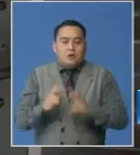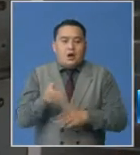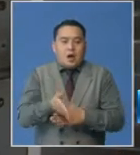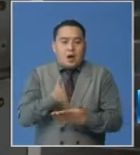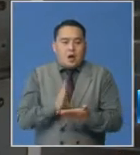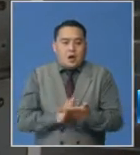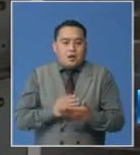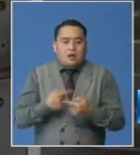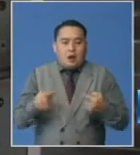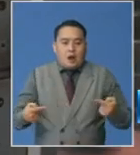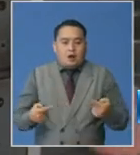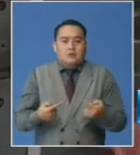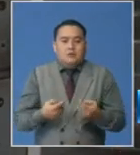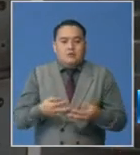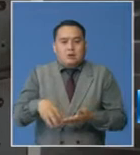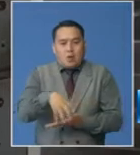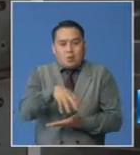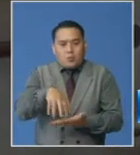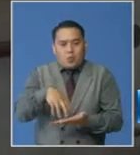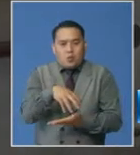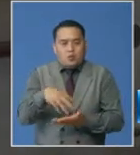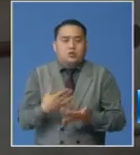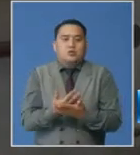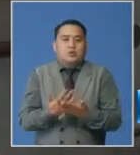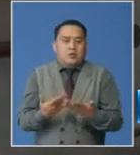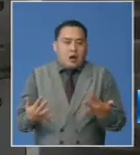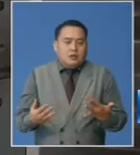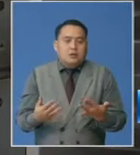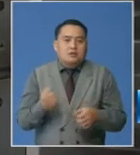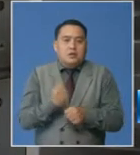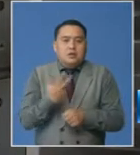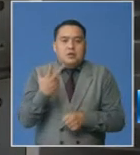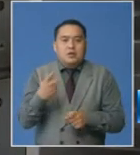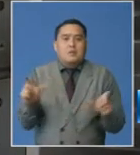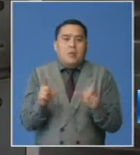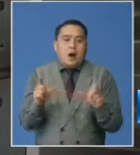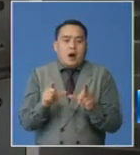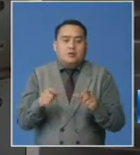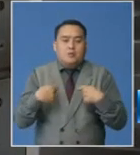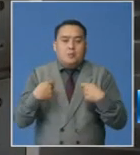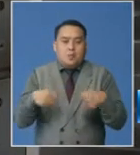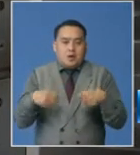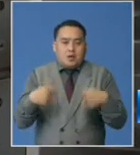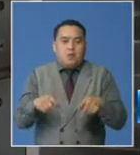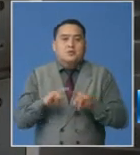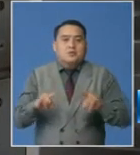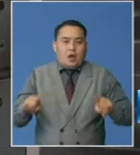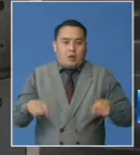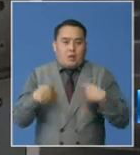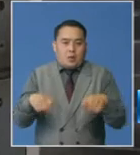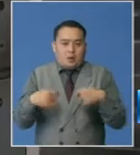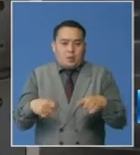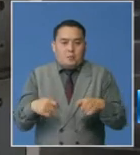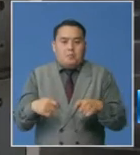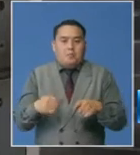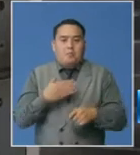еще батоны, и делаем калачи, и делаем сайки. 3 магазина у нас берет, детский садик у нас берет. Мы потом еще